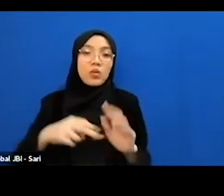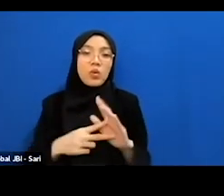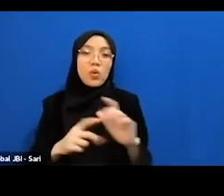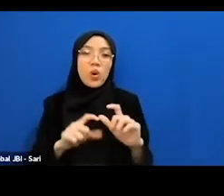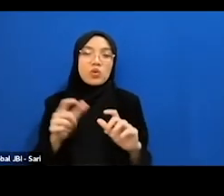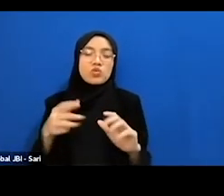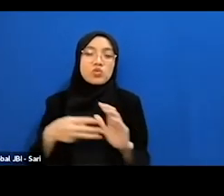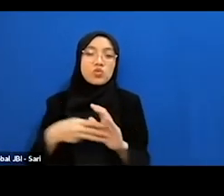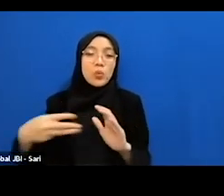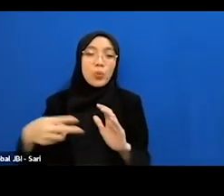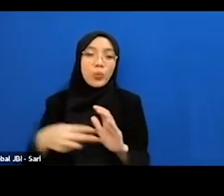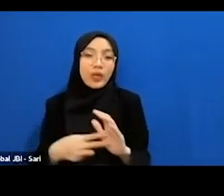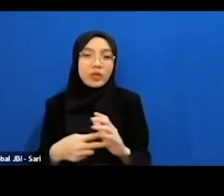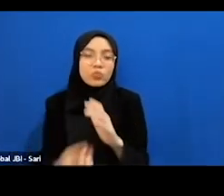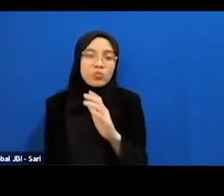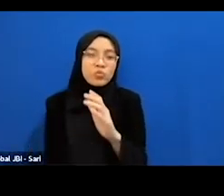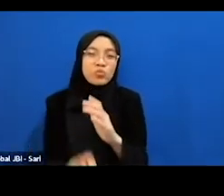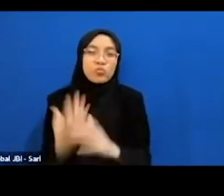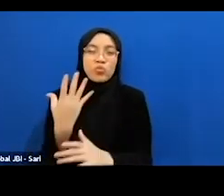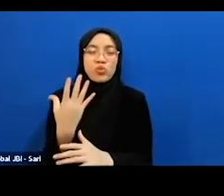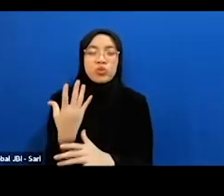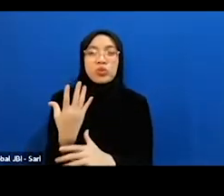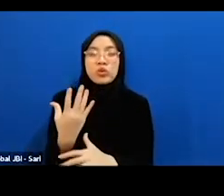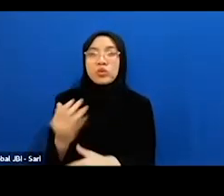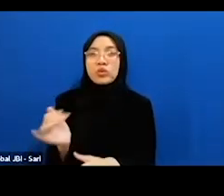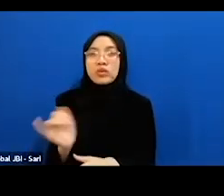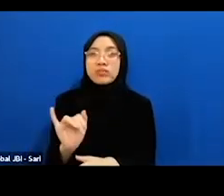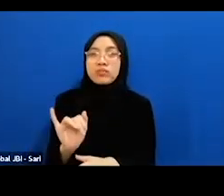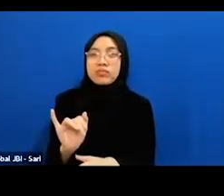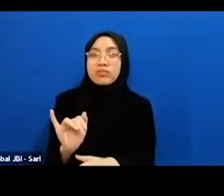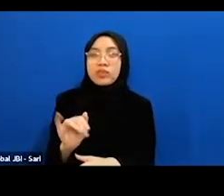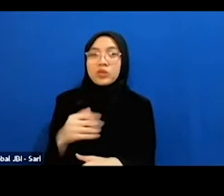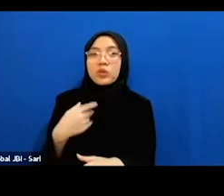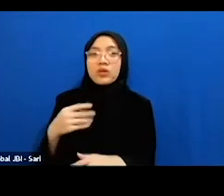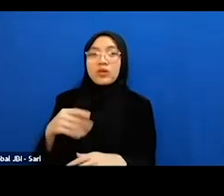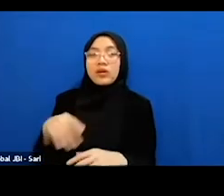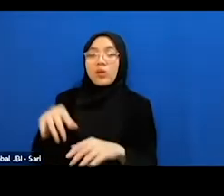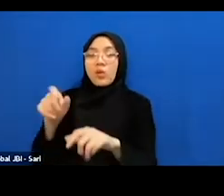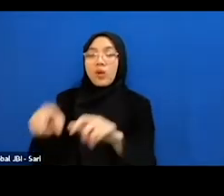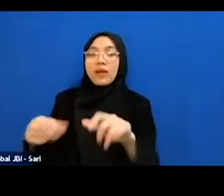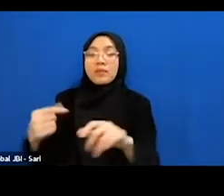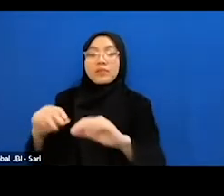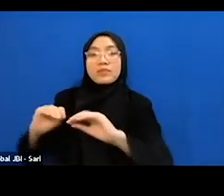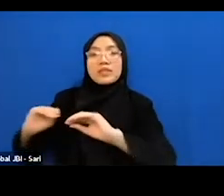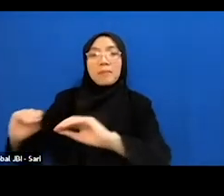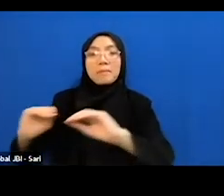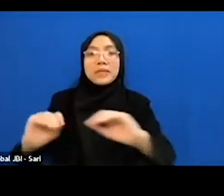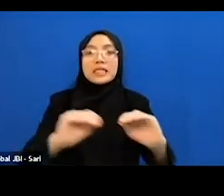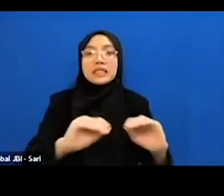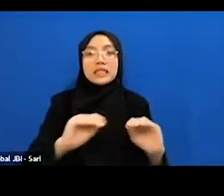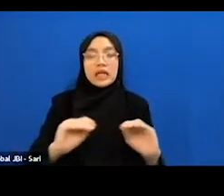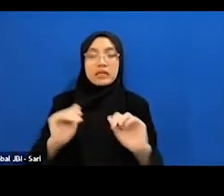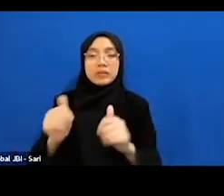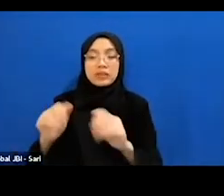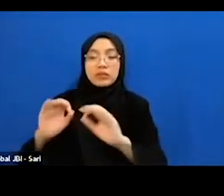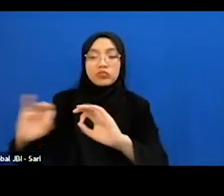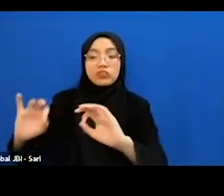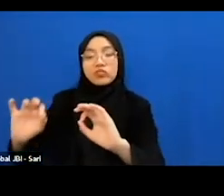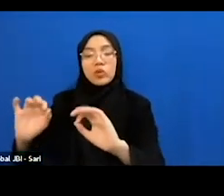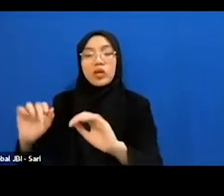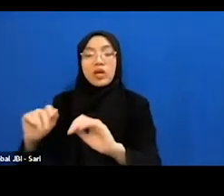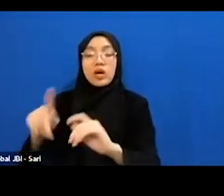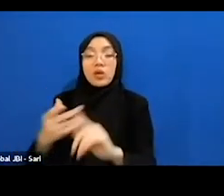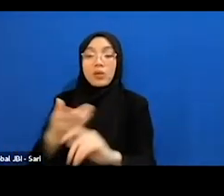menimbulkan apa dalam rangka pendidikan konsumen tentunya ketika konsumen